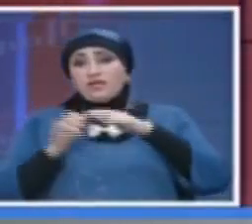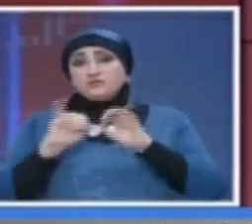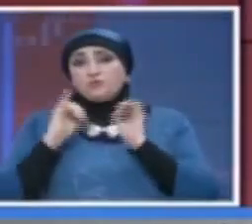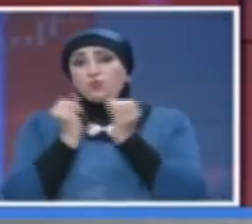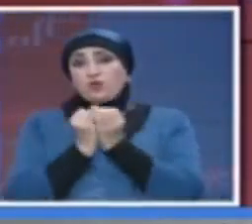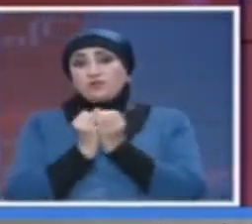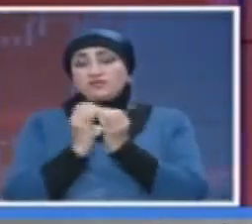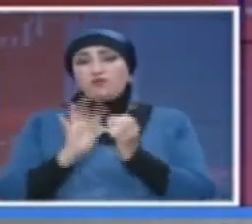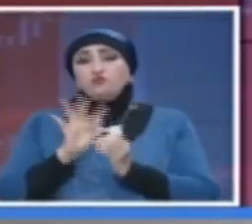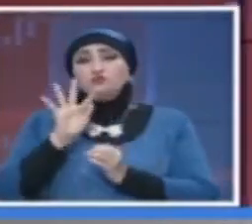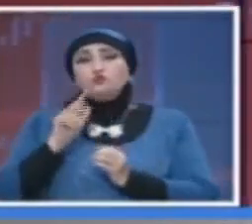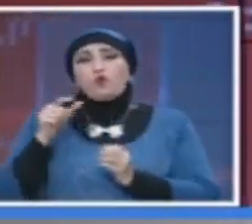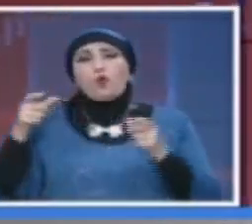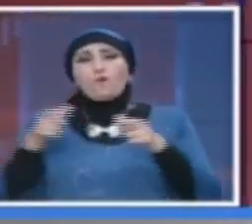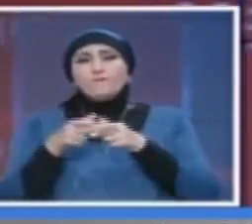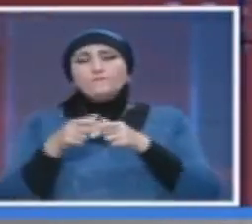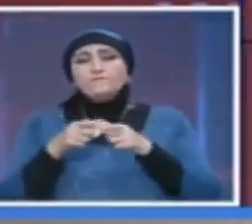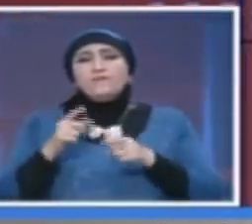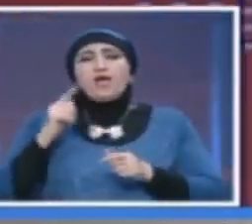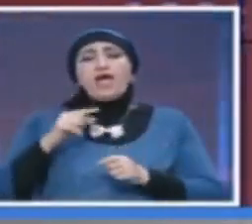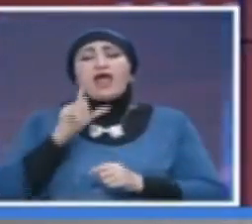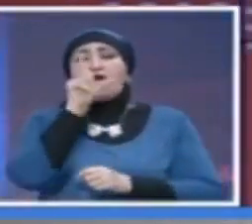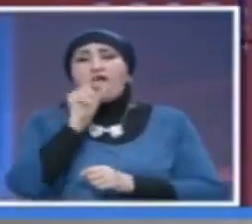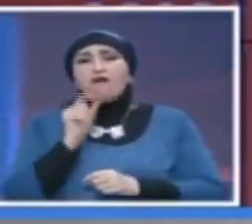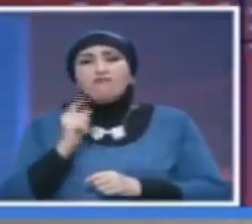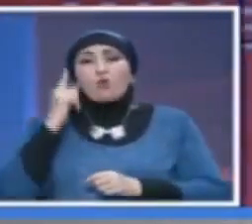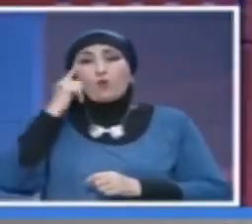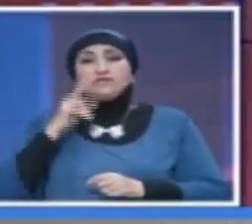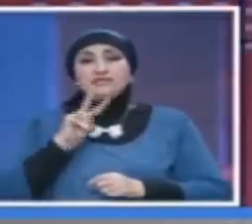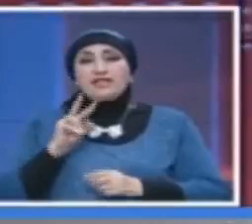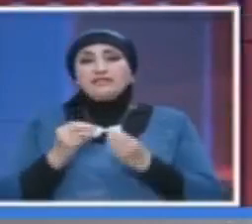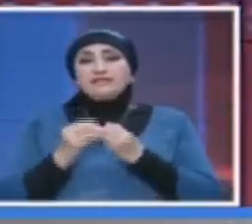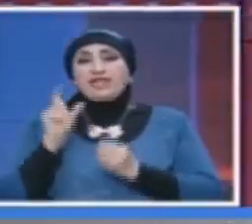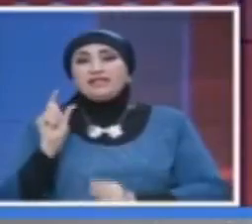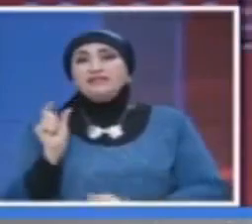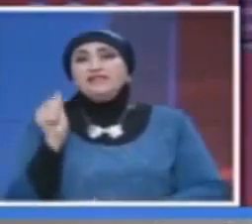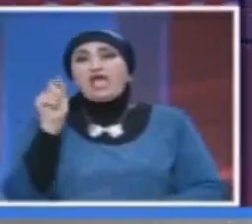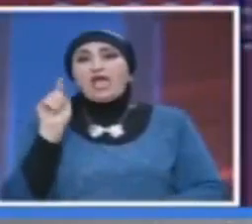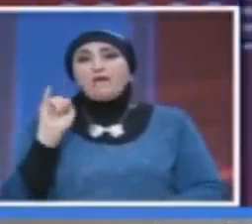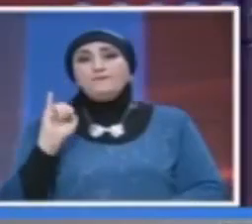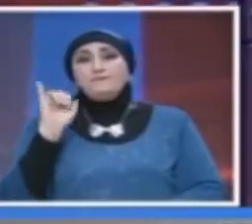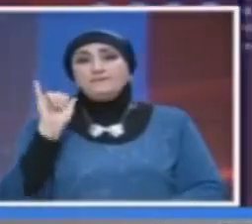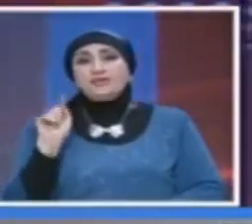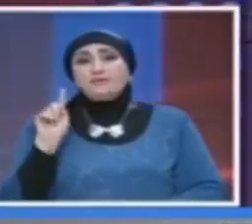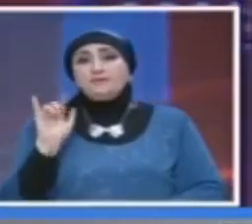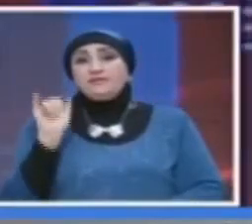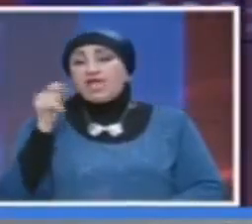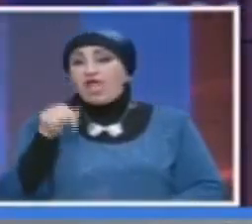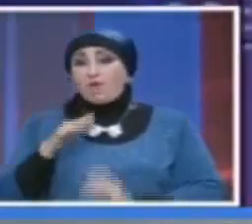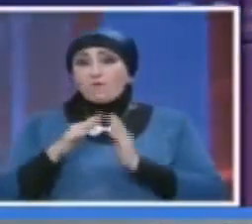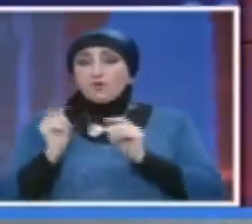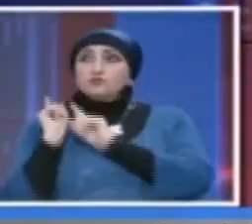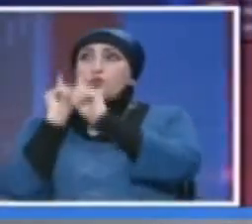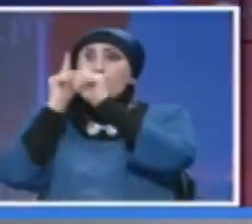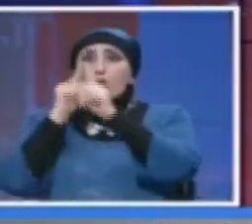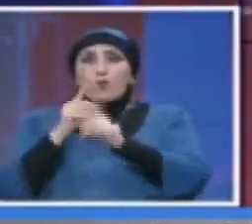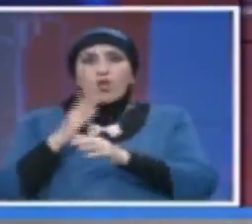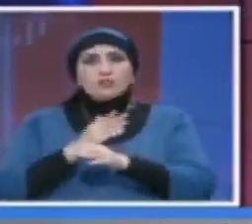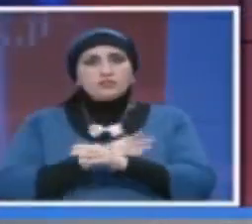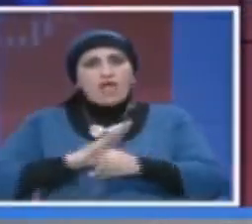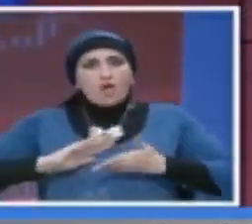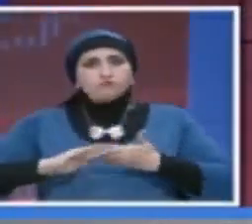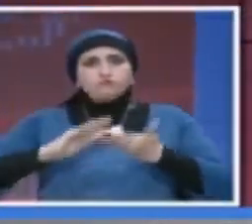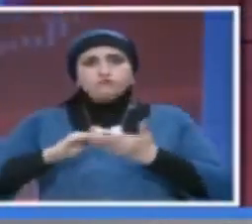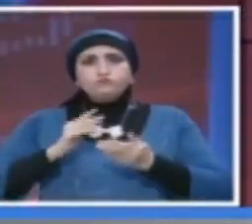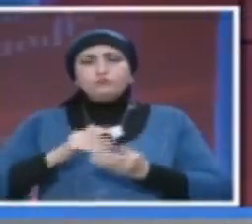الشعوب الأفرو-أسيوية، أشاد رئيس جمهورية ناميبيا الأسبق سام نيوما بدور مصر على مر التاريخ في دعم